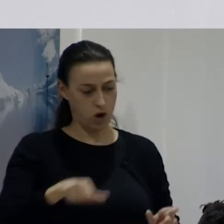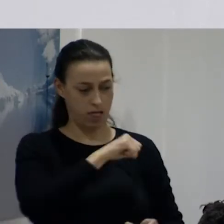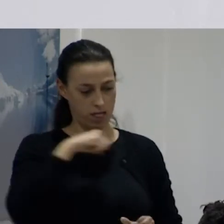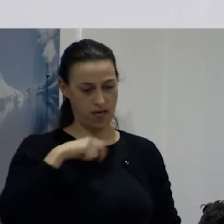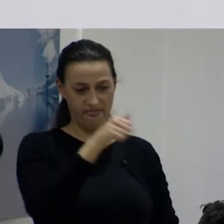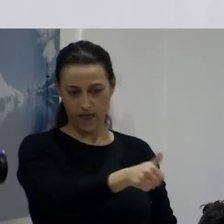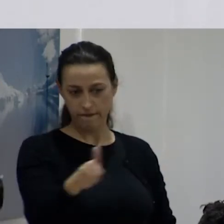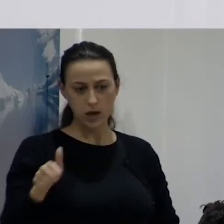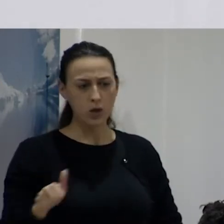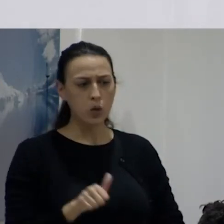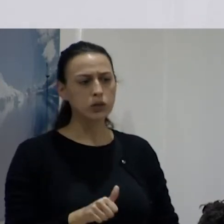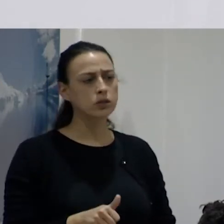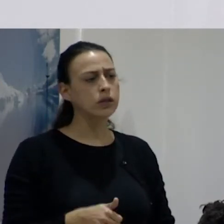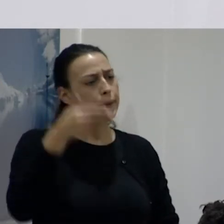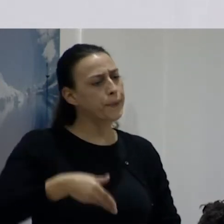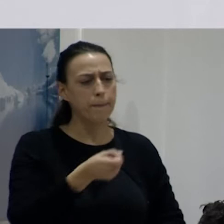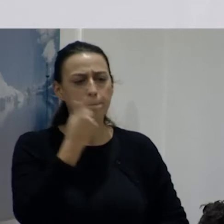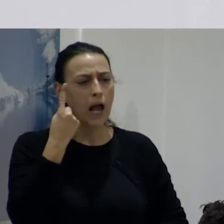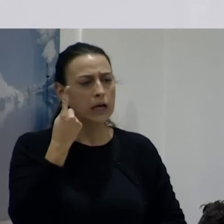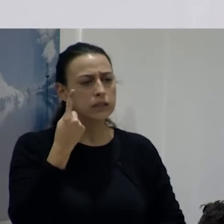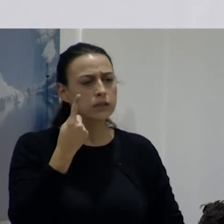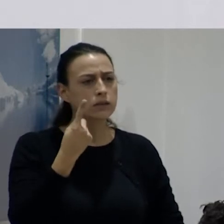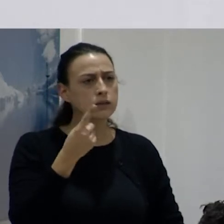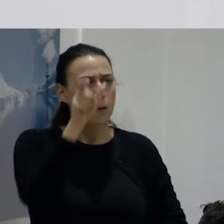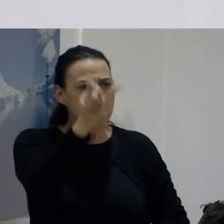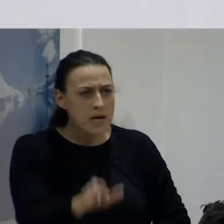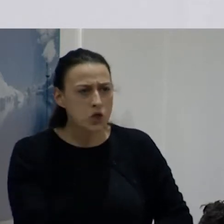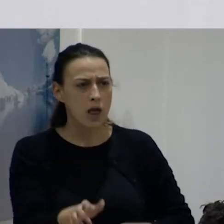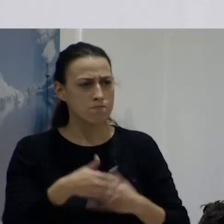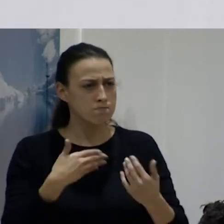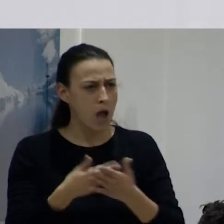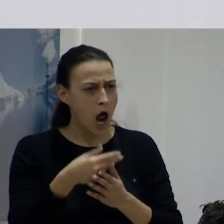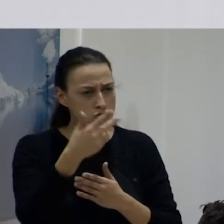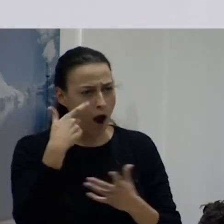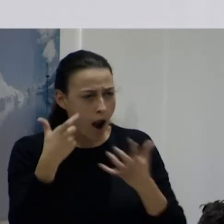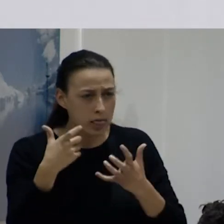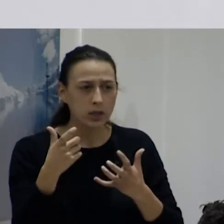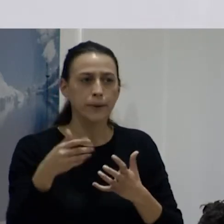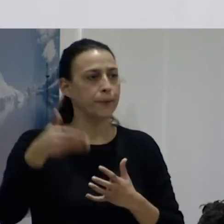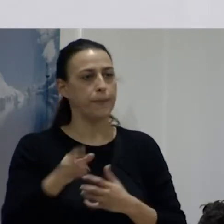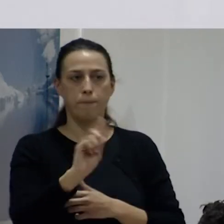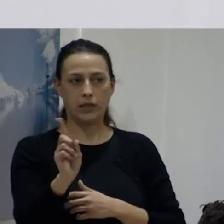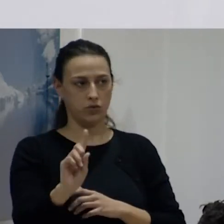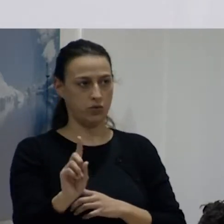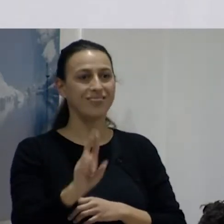artistes, sinó sobretot a les seues obres, una per una.